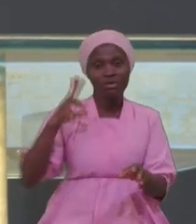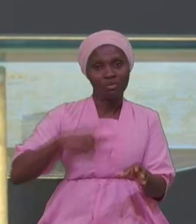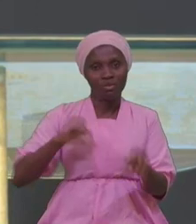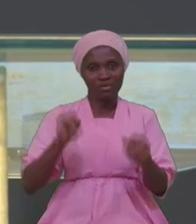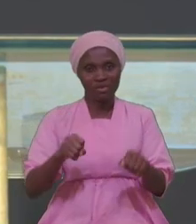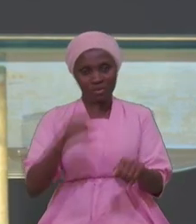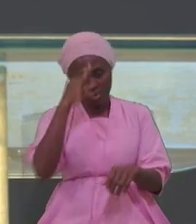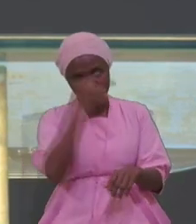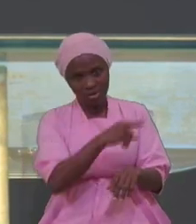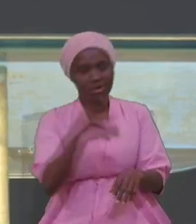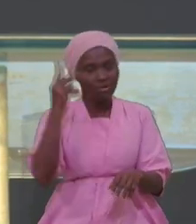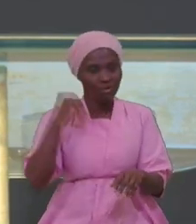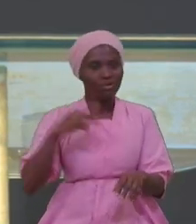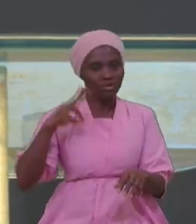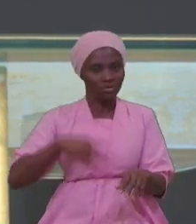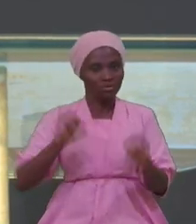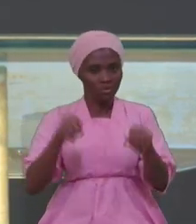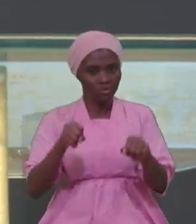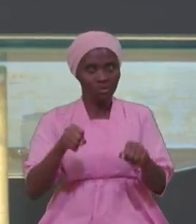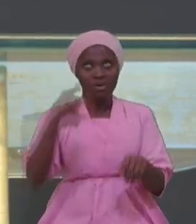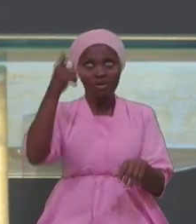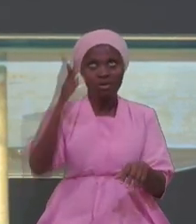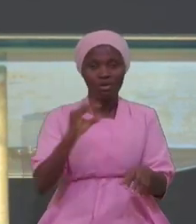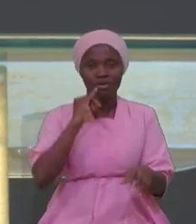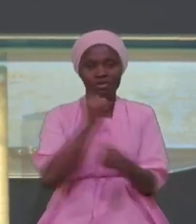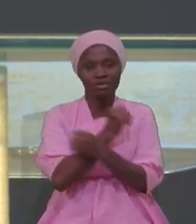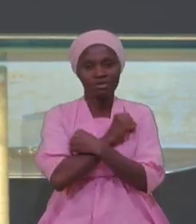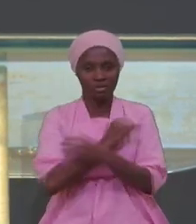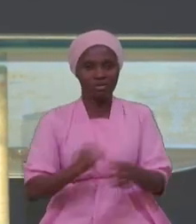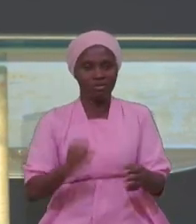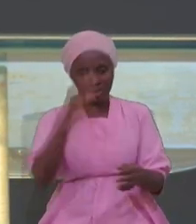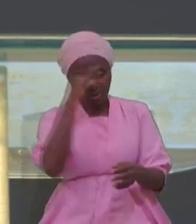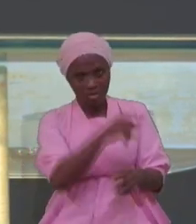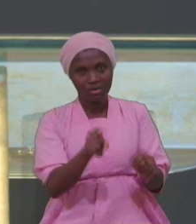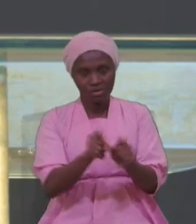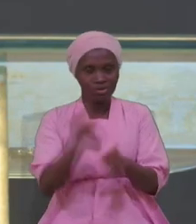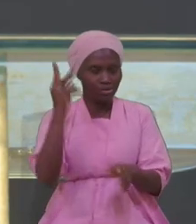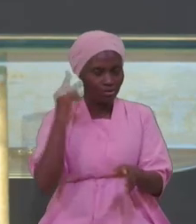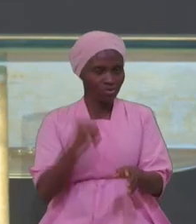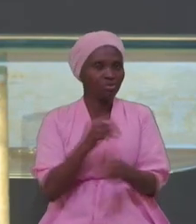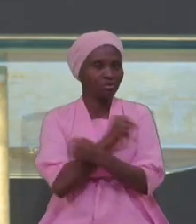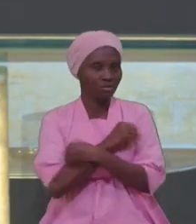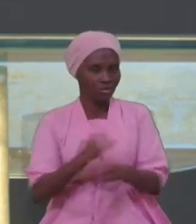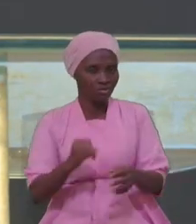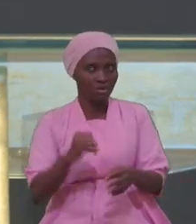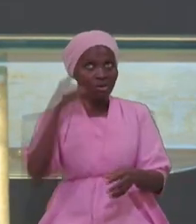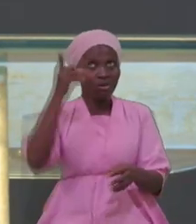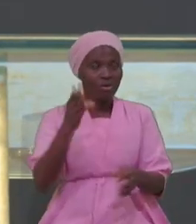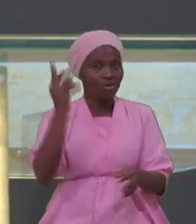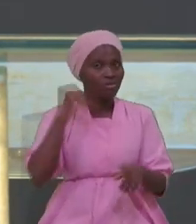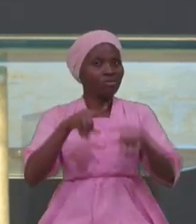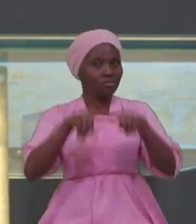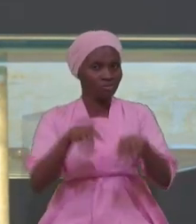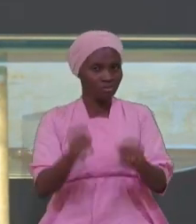est profitable. Dieu est aimable, il est aimable. Dieu est fiable, il est fiable. Et Dieu est fidèle,